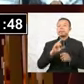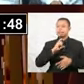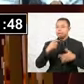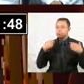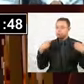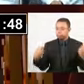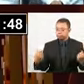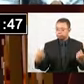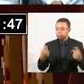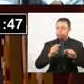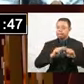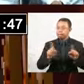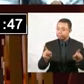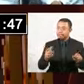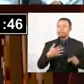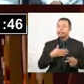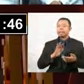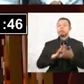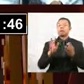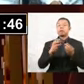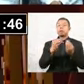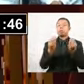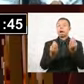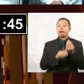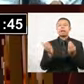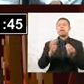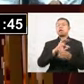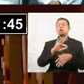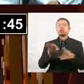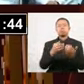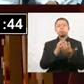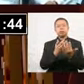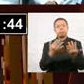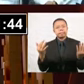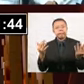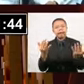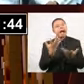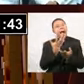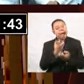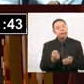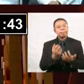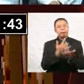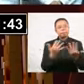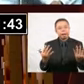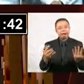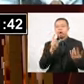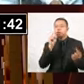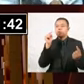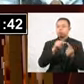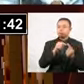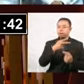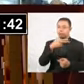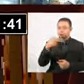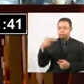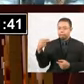gubernur tetapi sebagai wakil dari setiap mimpi dan harapan anda untuk